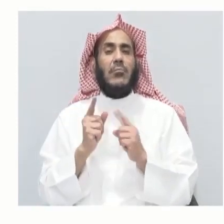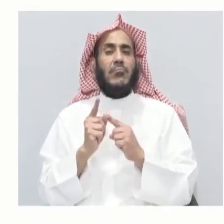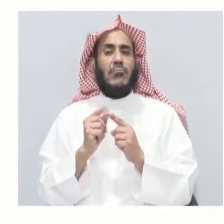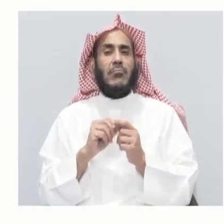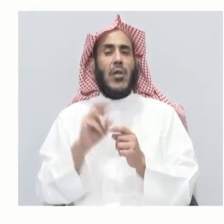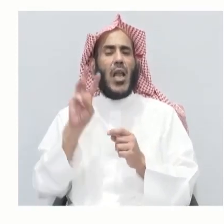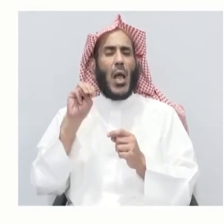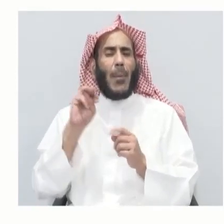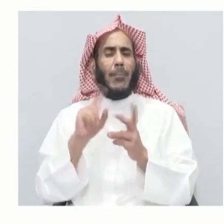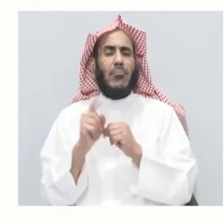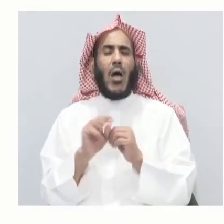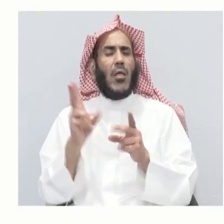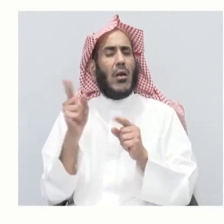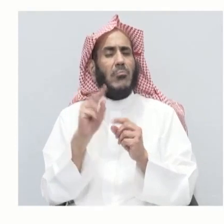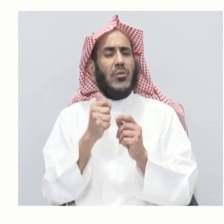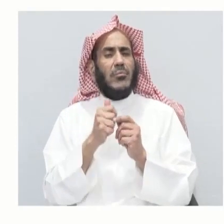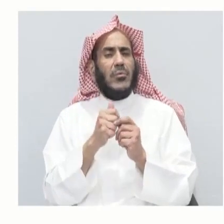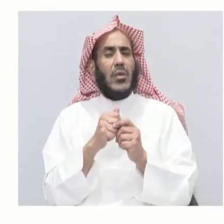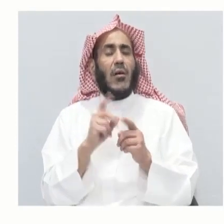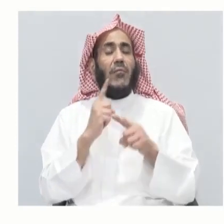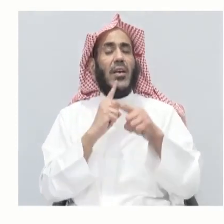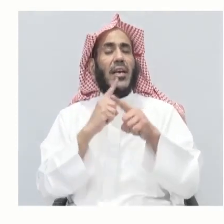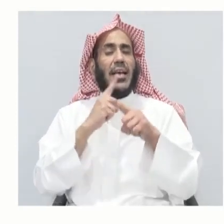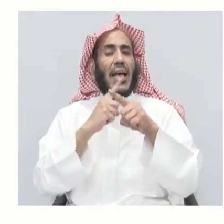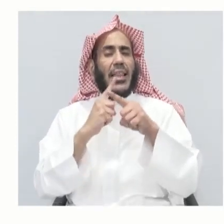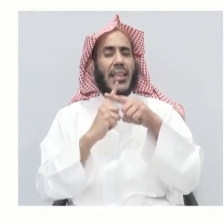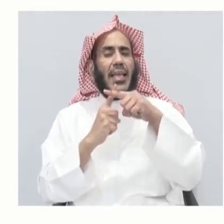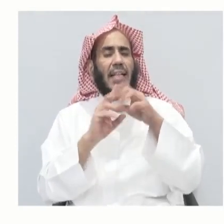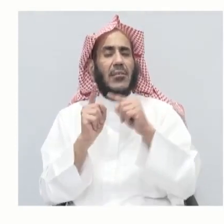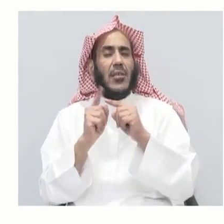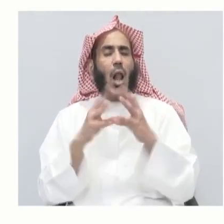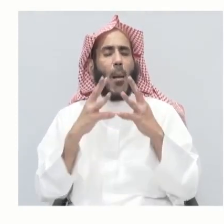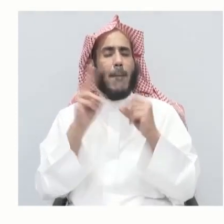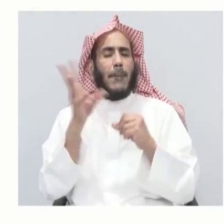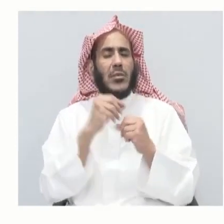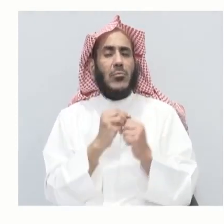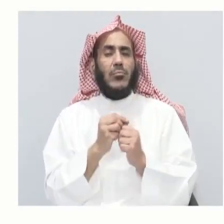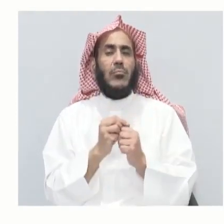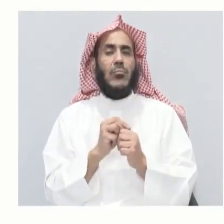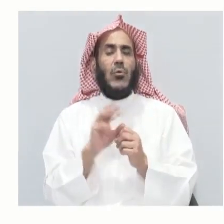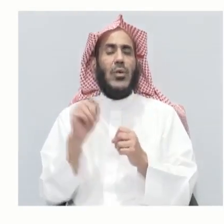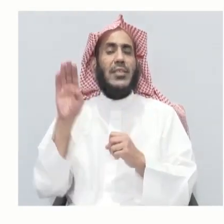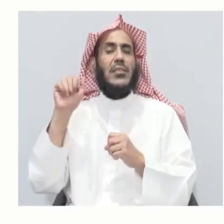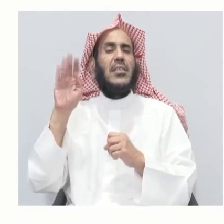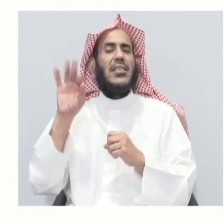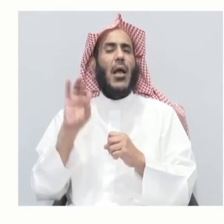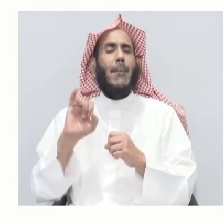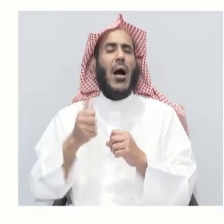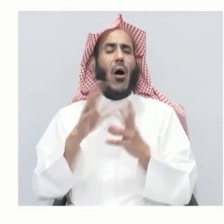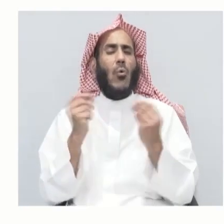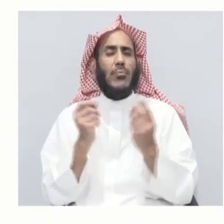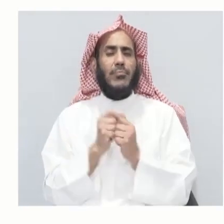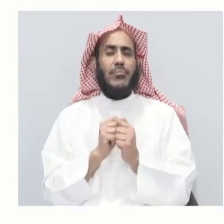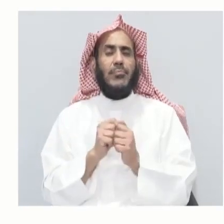قد تسال نفسك ما هذا الرمز هذا الرمز في الرياضيات ناخذه كثيرا يرمز للمجموع وهو سيجما لماذا استعنت به